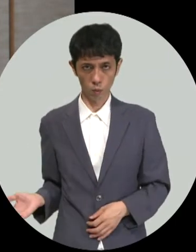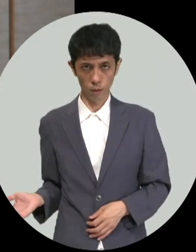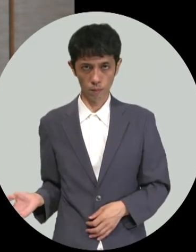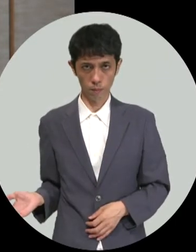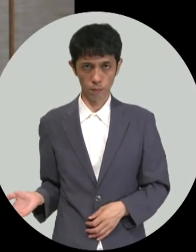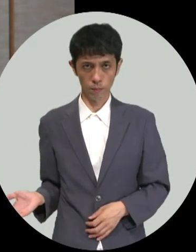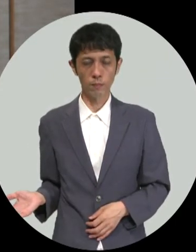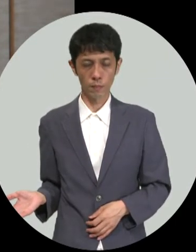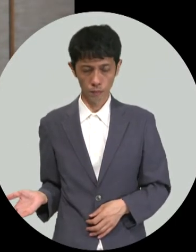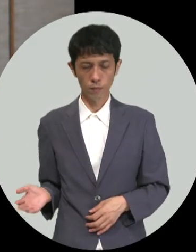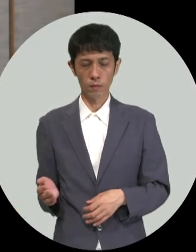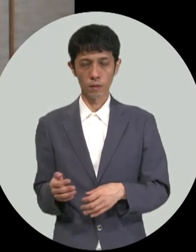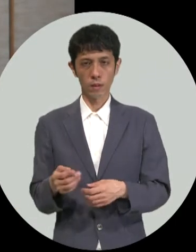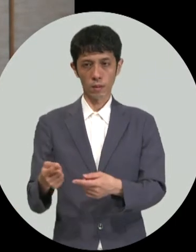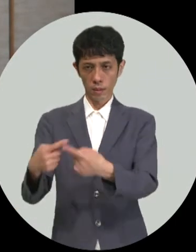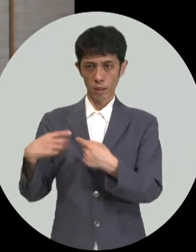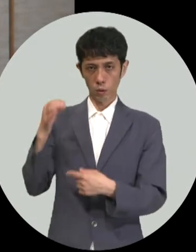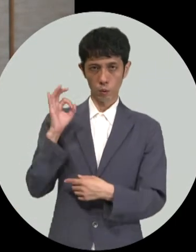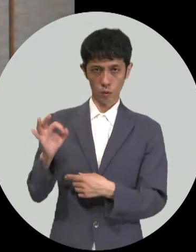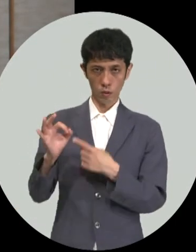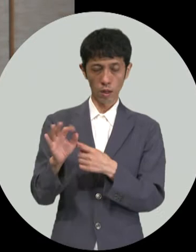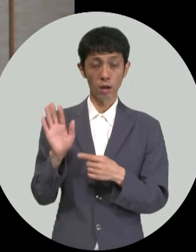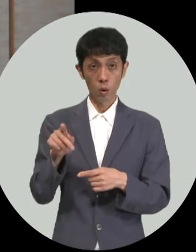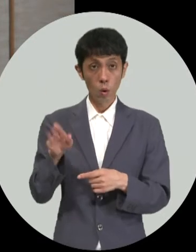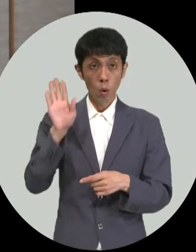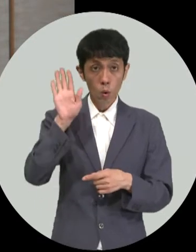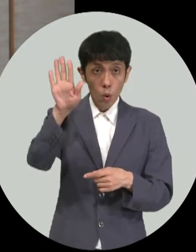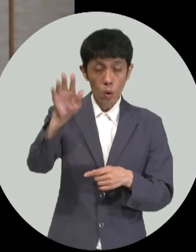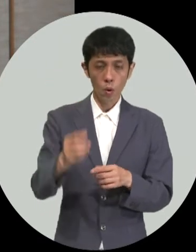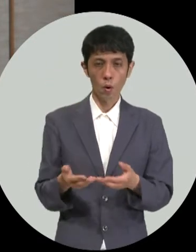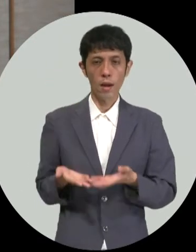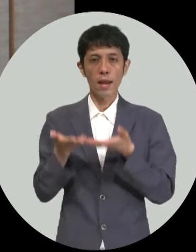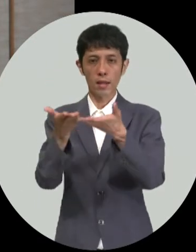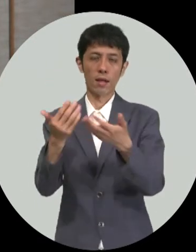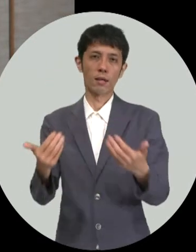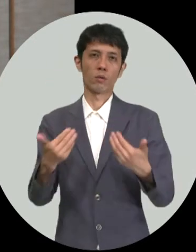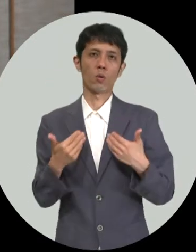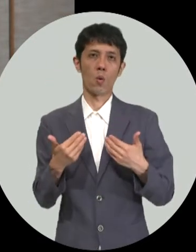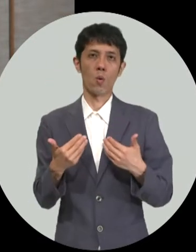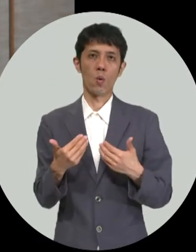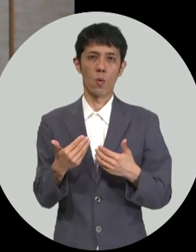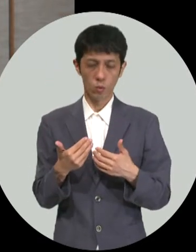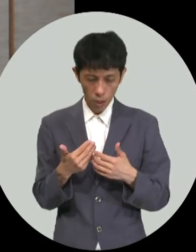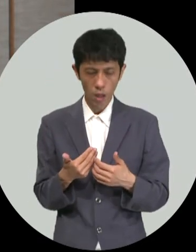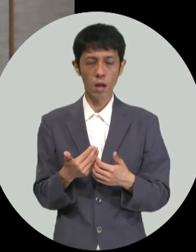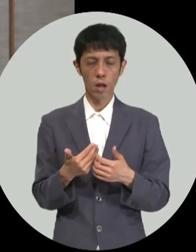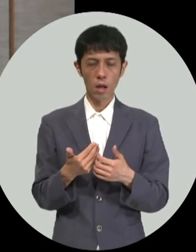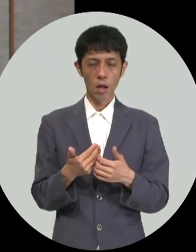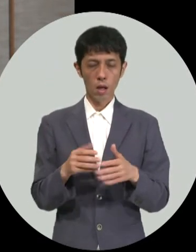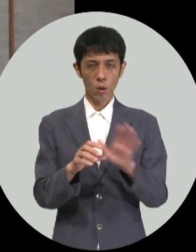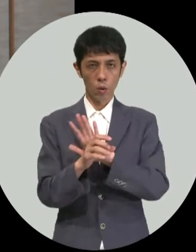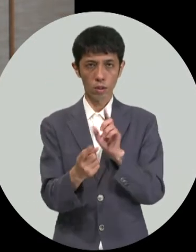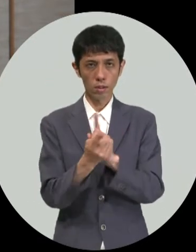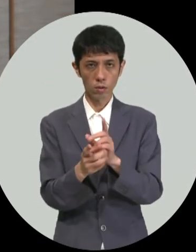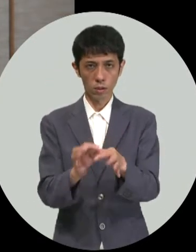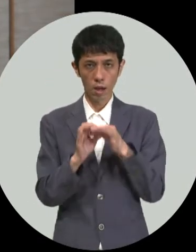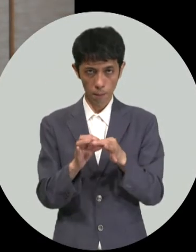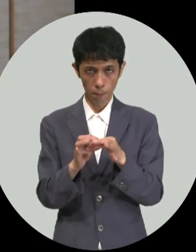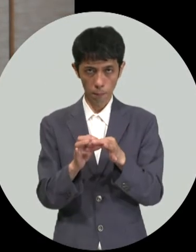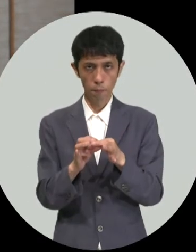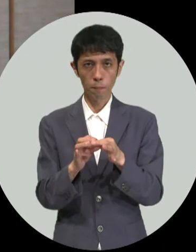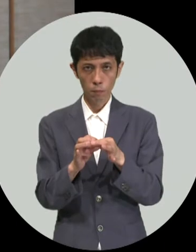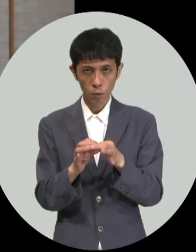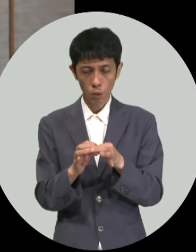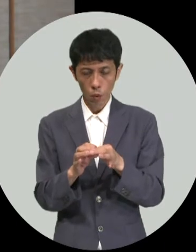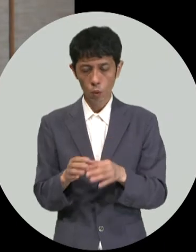が、歳入には今後返還が必要な新型コロナウイルス感染症対策関連の国